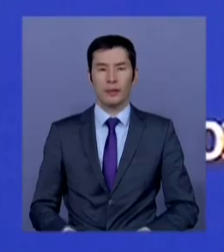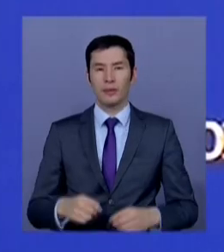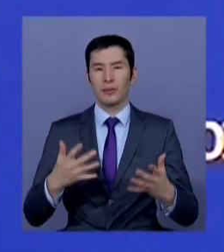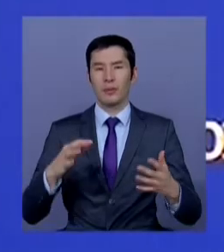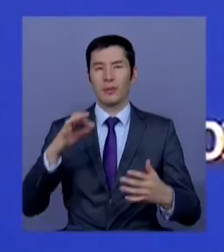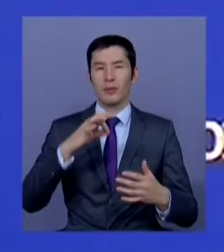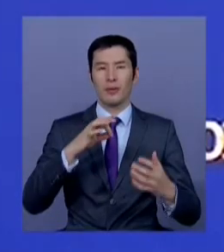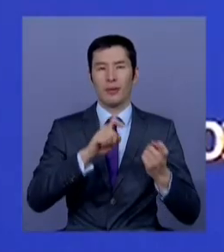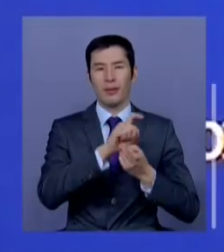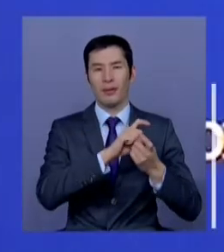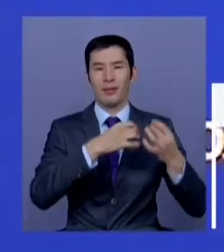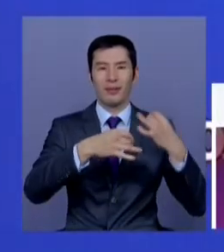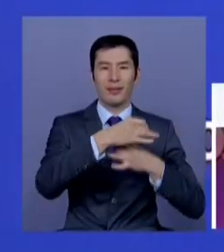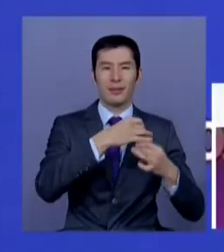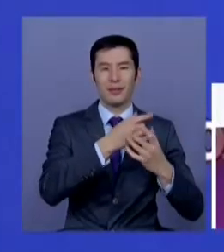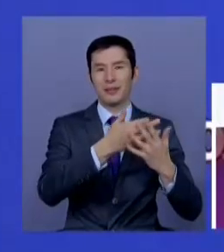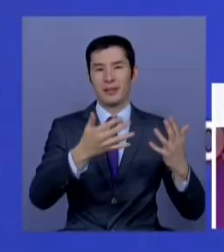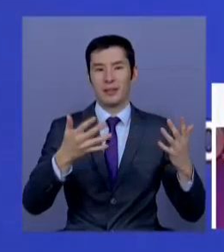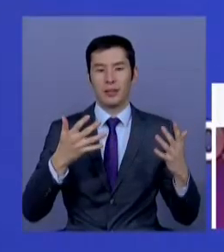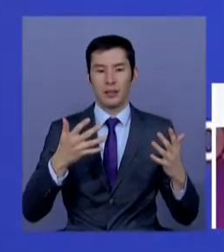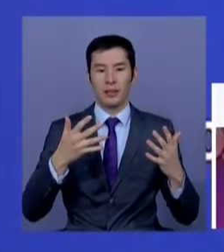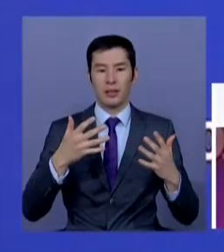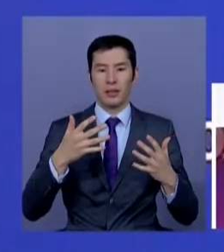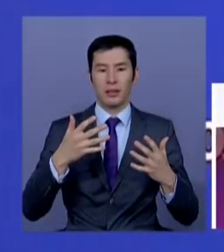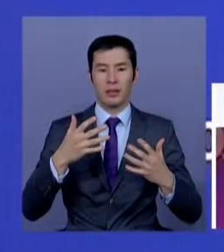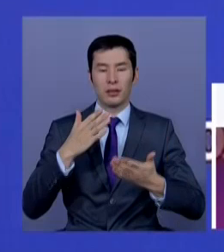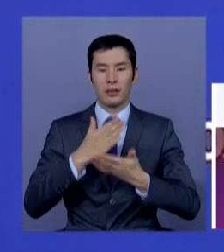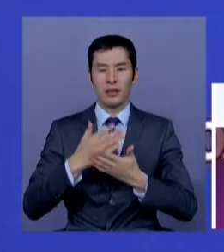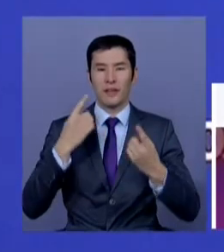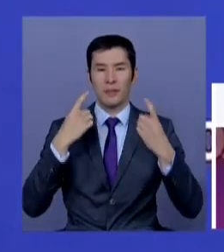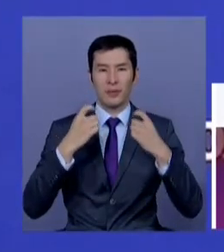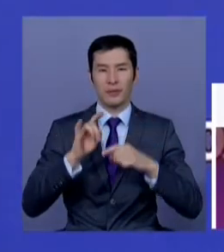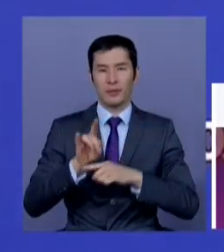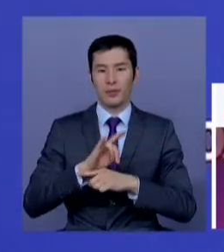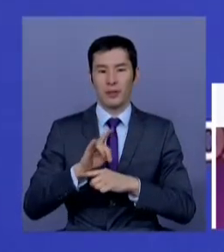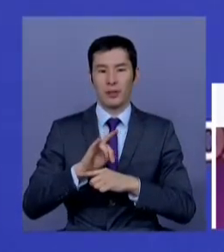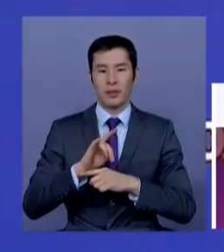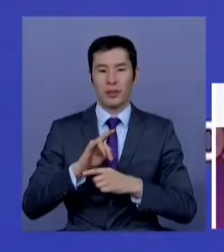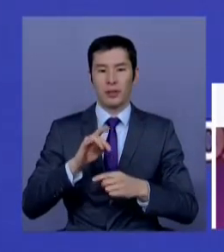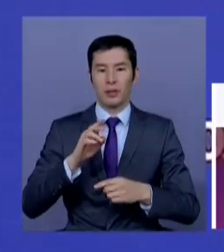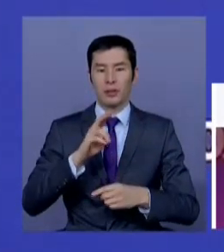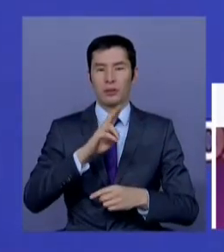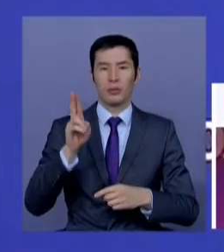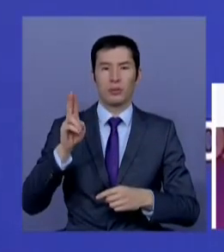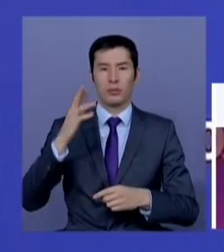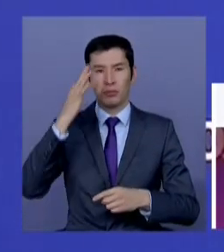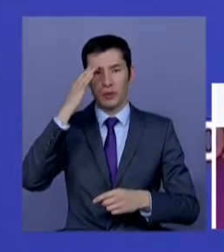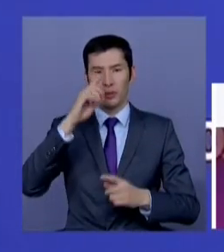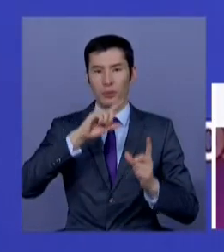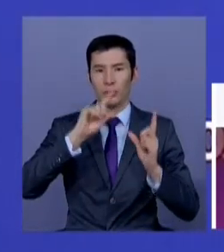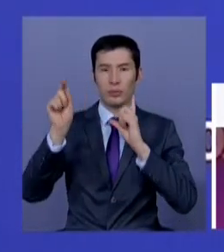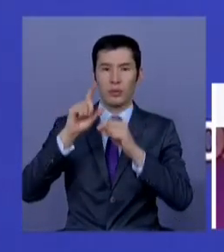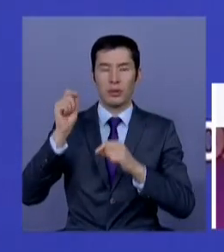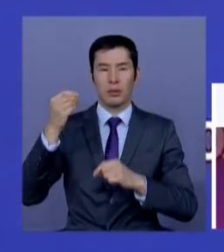Енді осы брифингте айтылып жатқан сөздерге келсек, басшыларға расталғымаған мәліметтер айтылуда. Олар инвестор кетіп жатыр деп ойлайды. Қандай